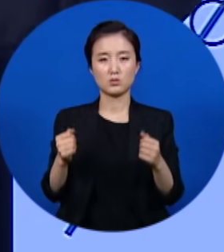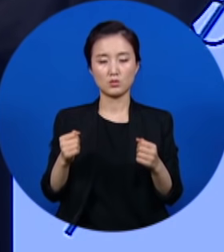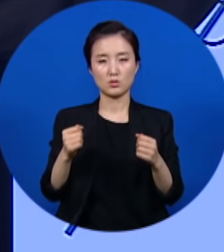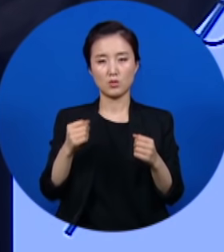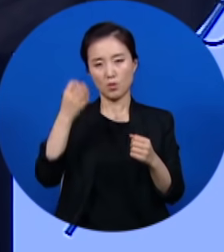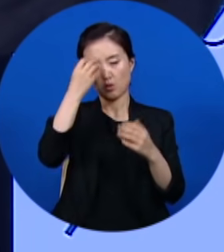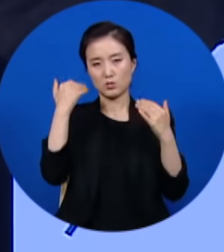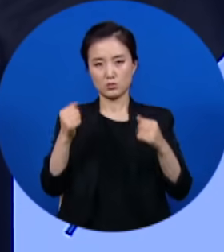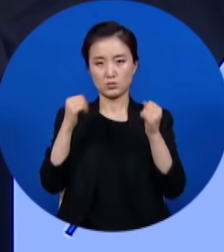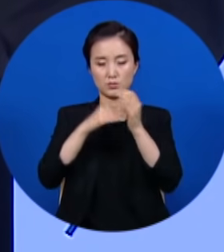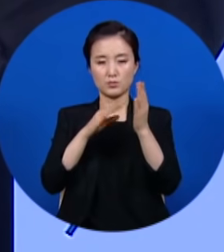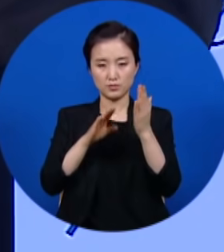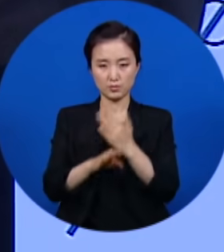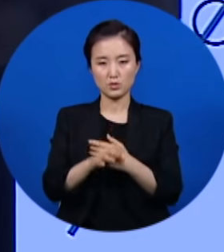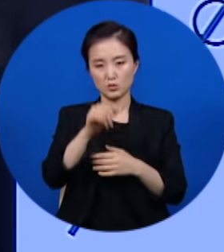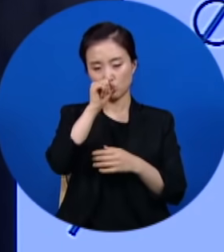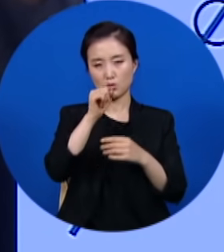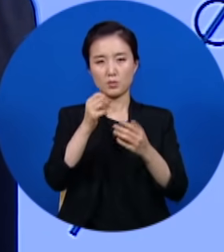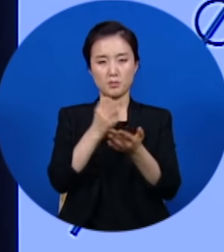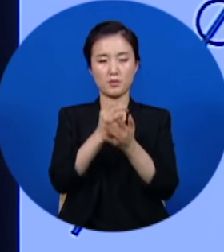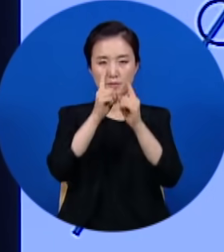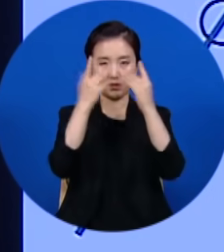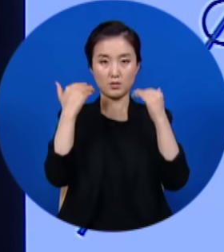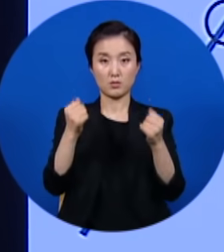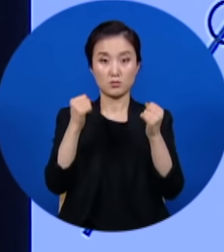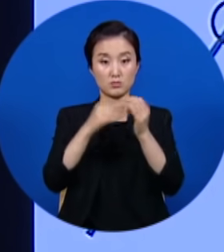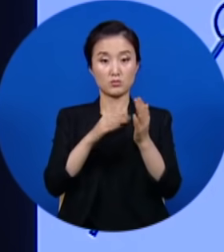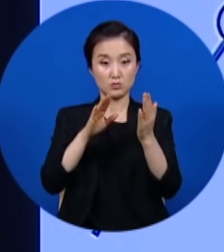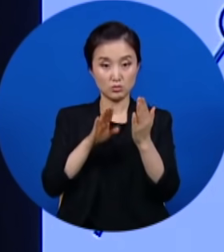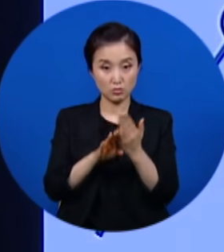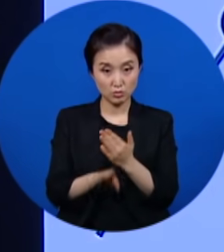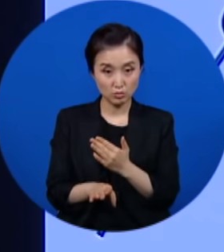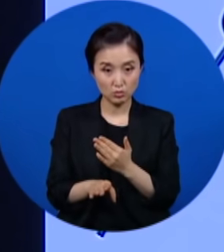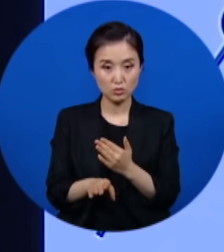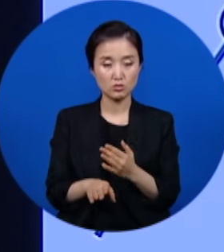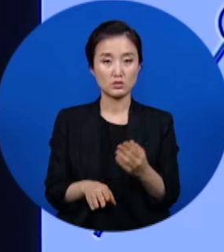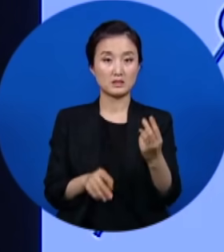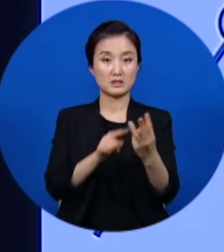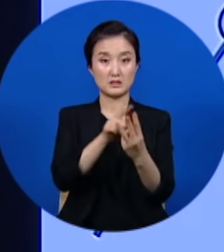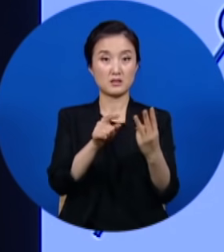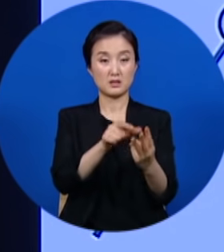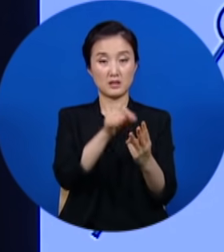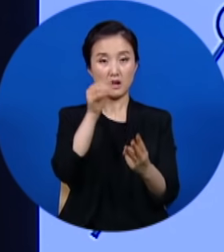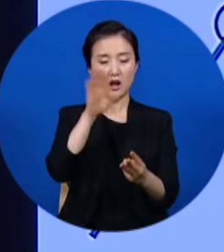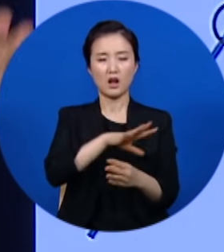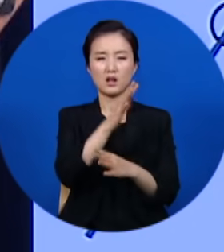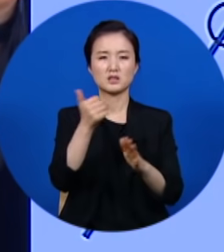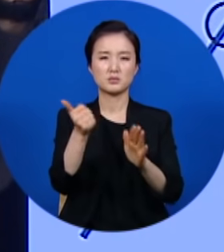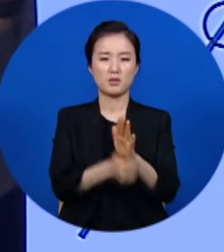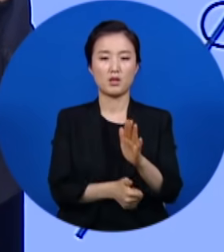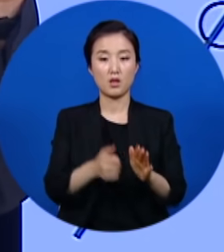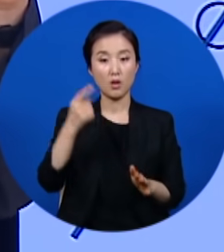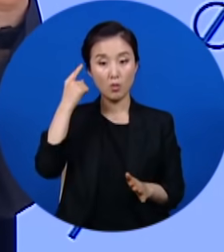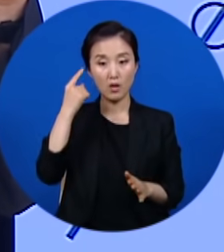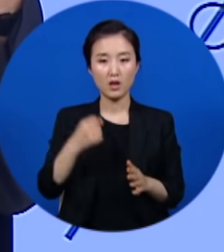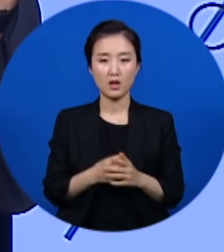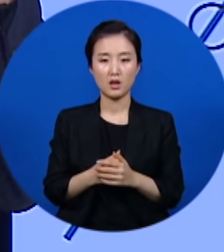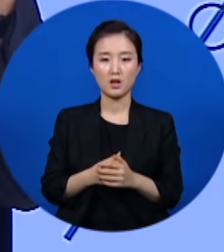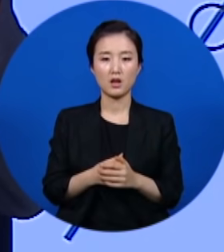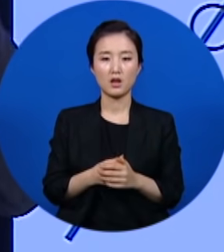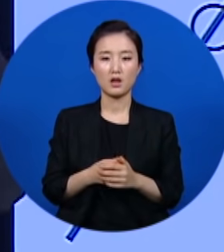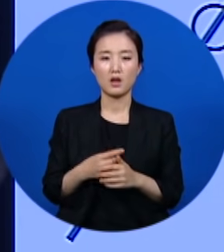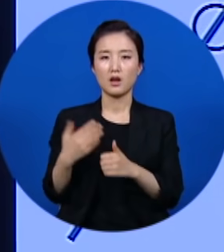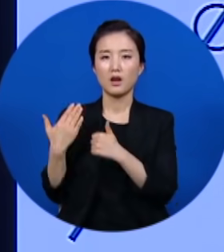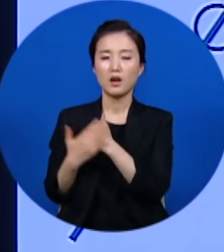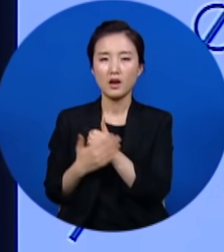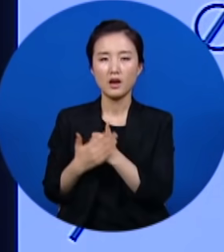법대를 나와 가지고 변호 자작 얘들을 3명 뽑았는데 다 실패했어요 왜 도련님 밖에 없어